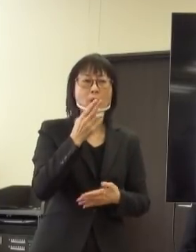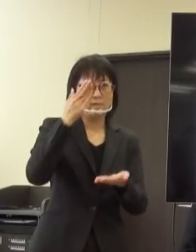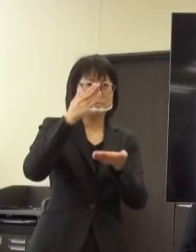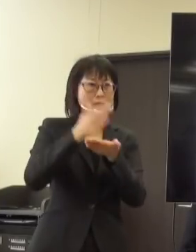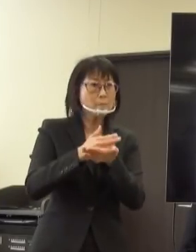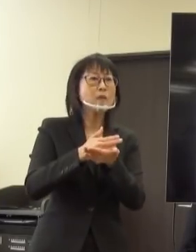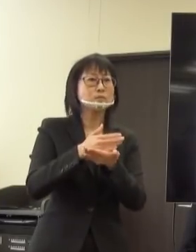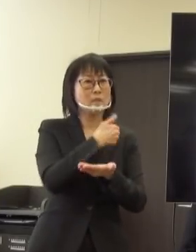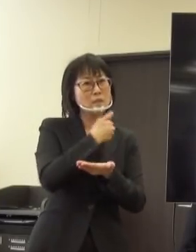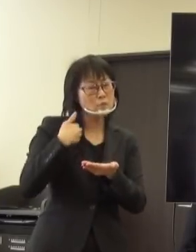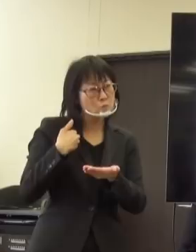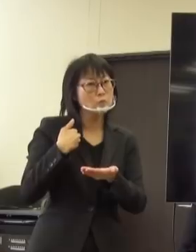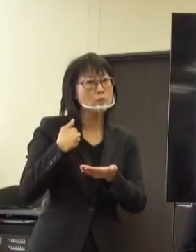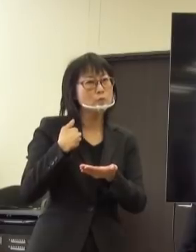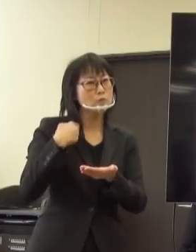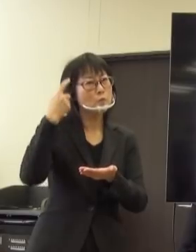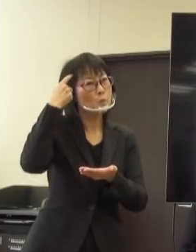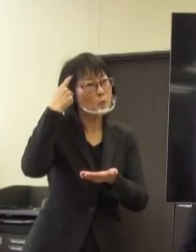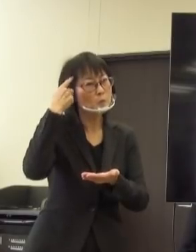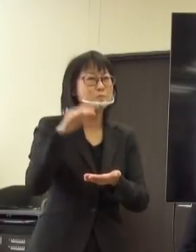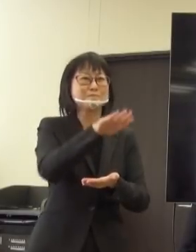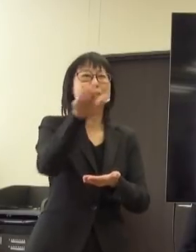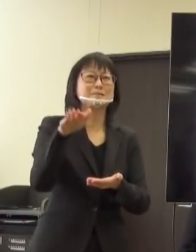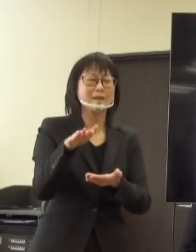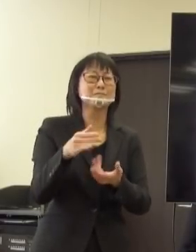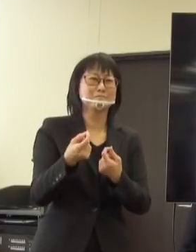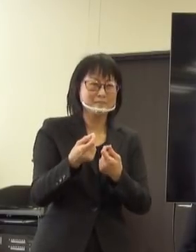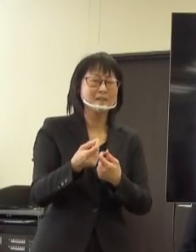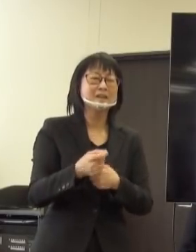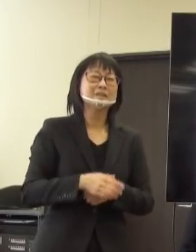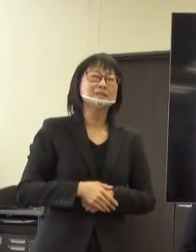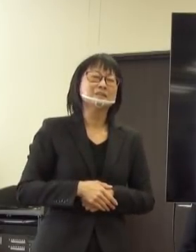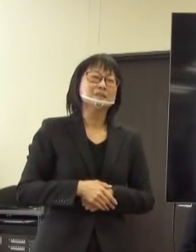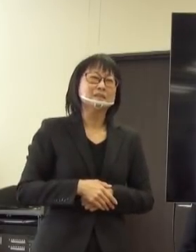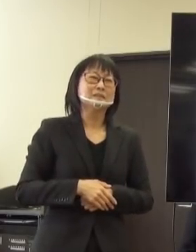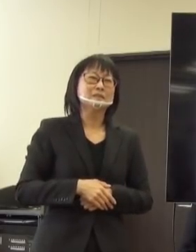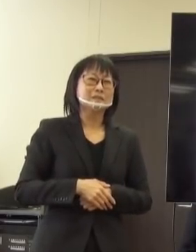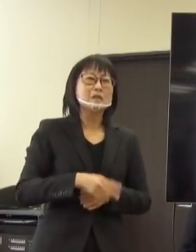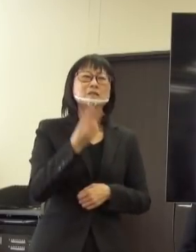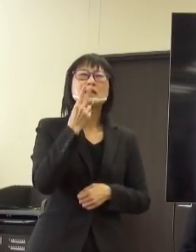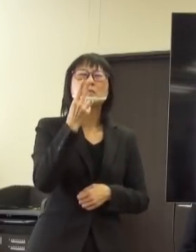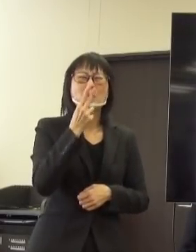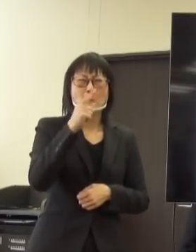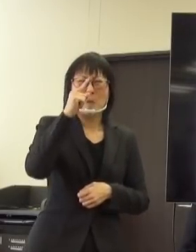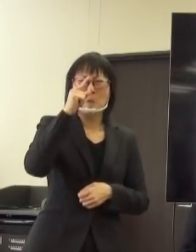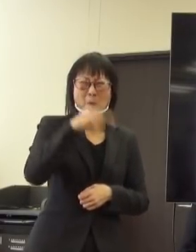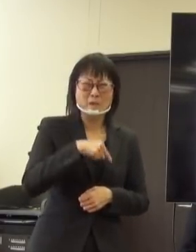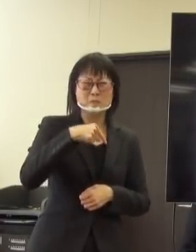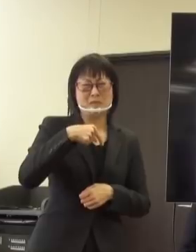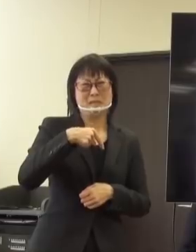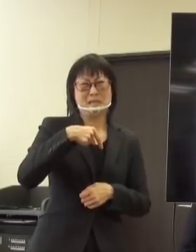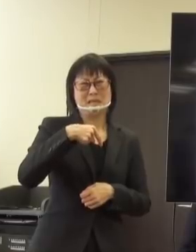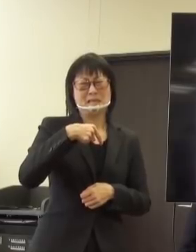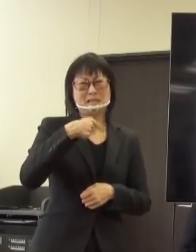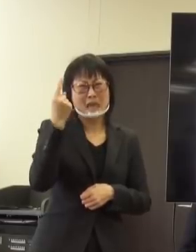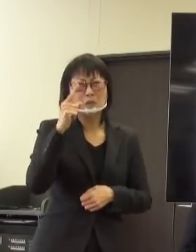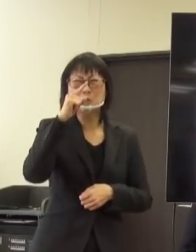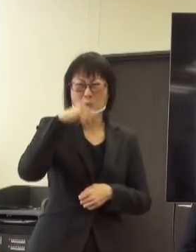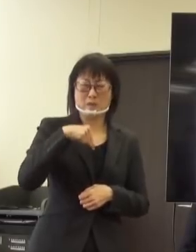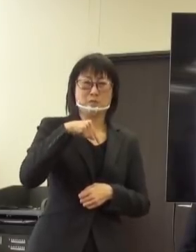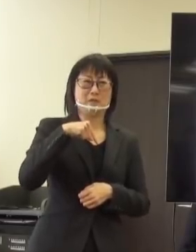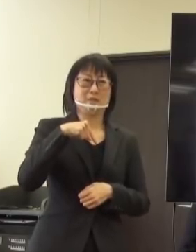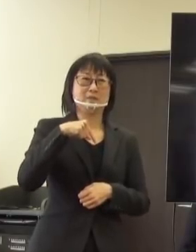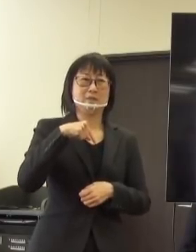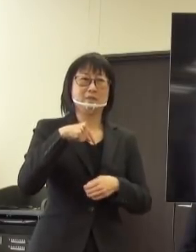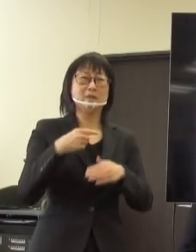100害あって一利なしでございます。 ストレス発散になる